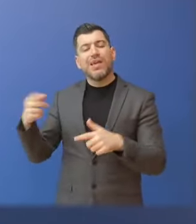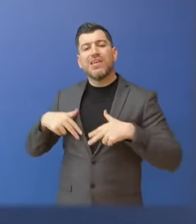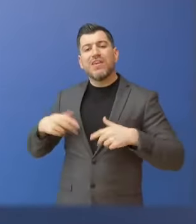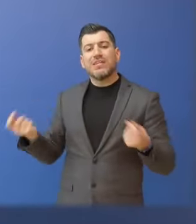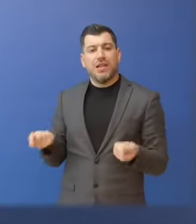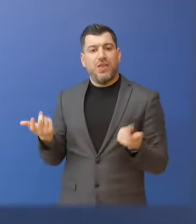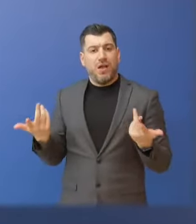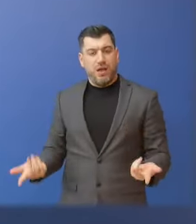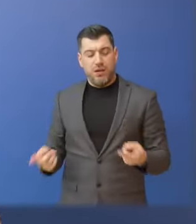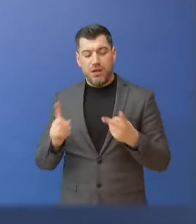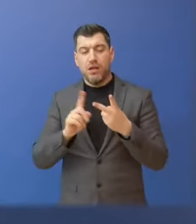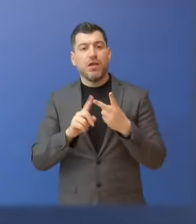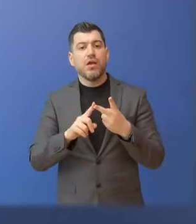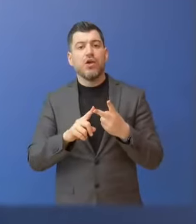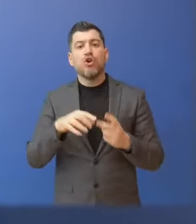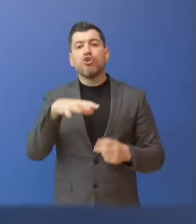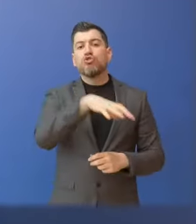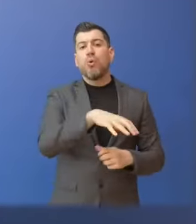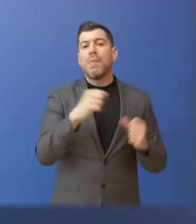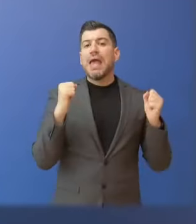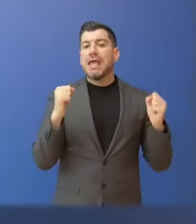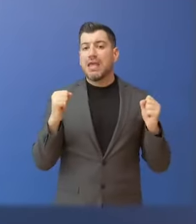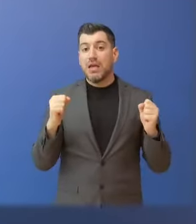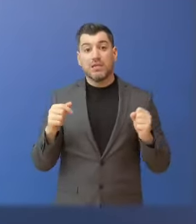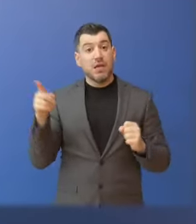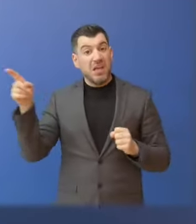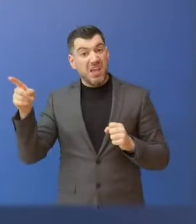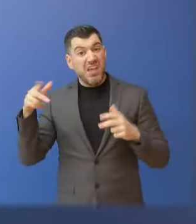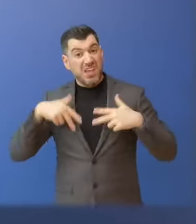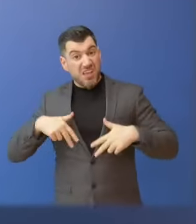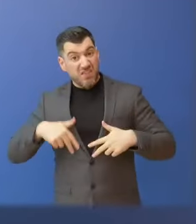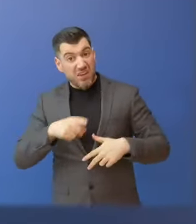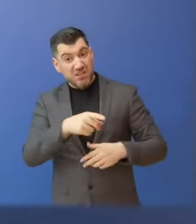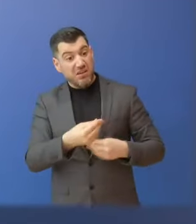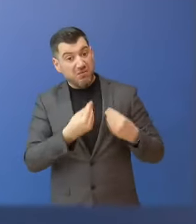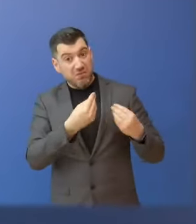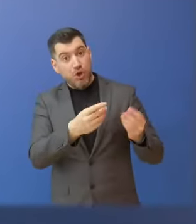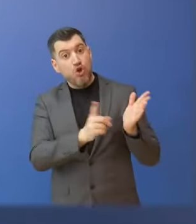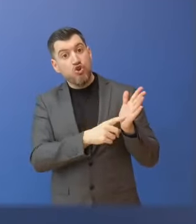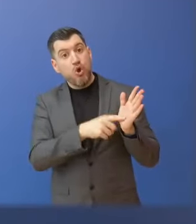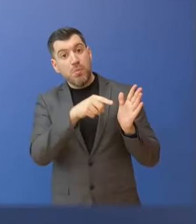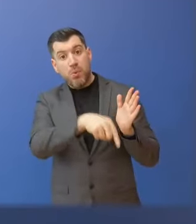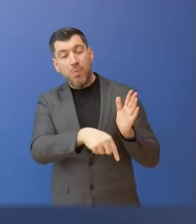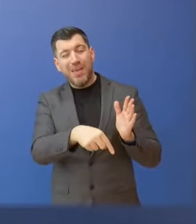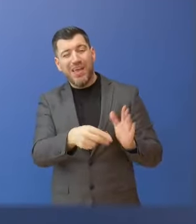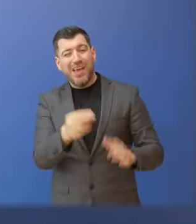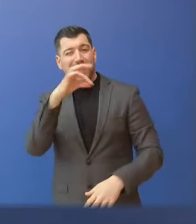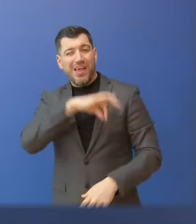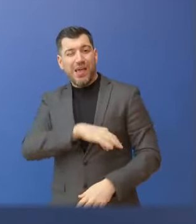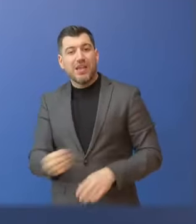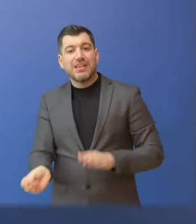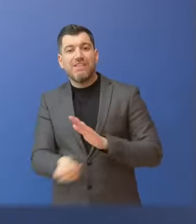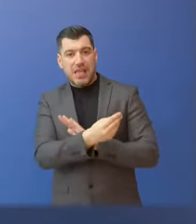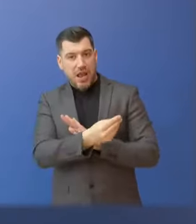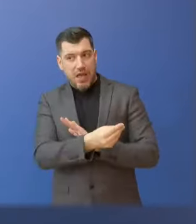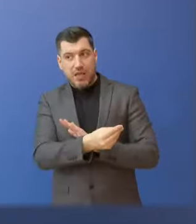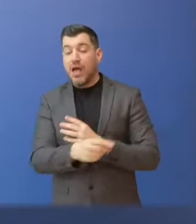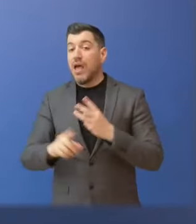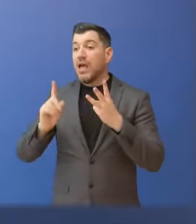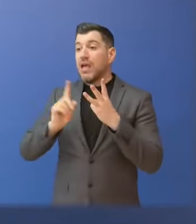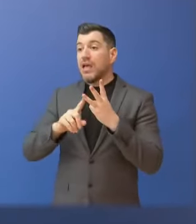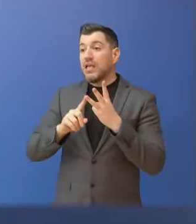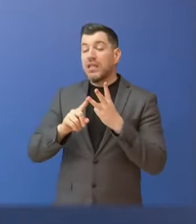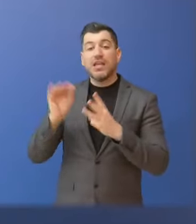τομέα της υγείας η κυβέρνηση νομιμοποιεί τα φακελάκια και η τρίτη ερώτηση την οποία θέλω να σας